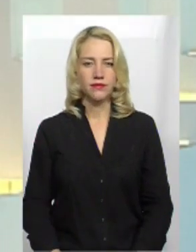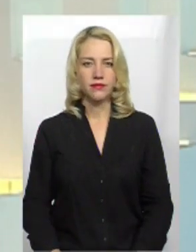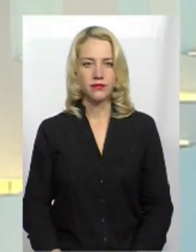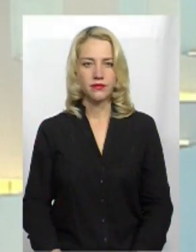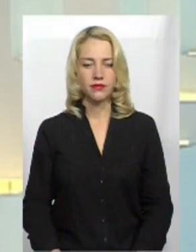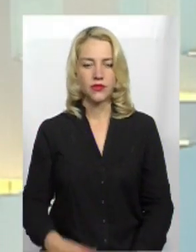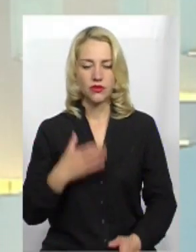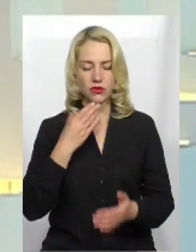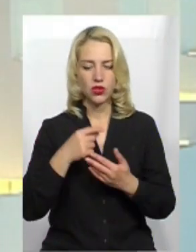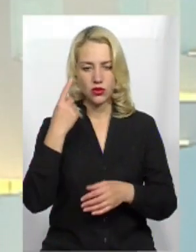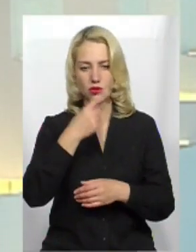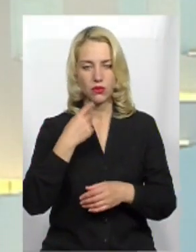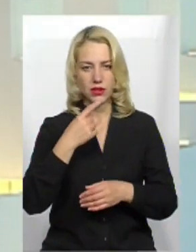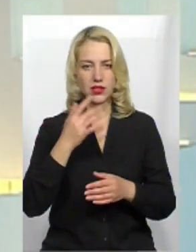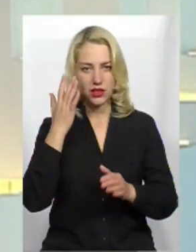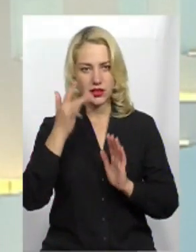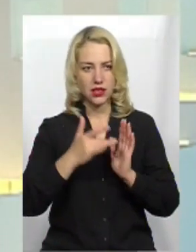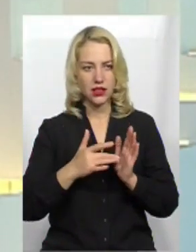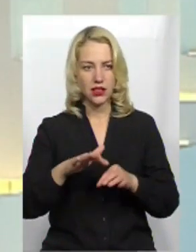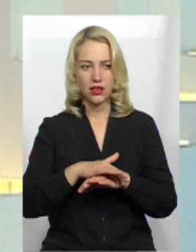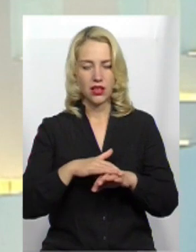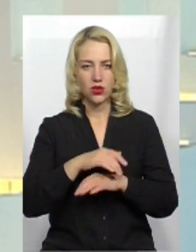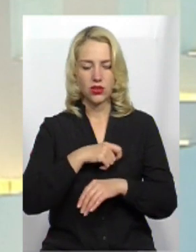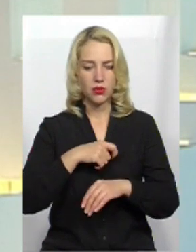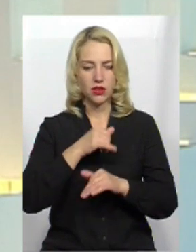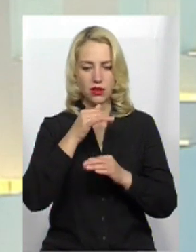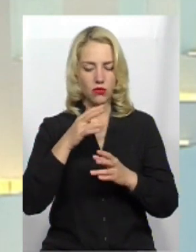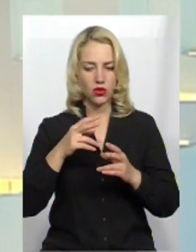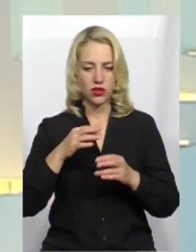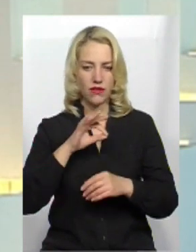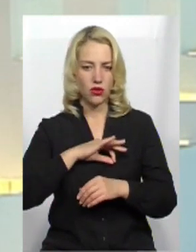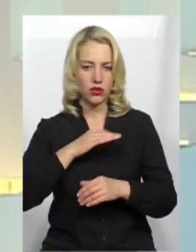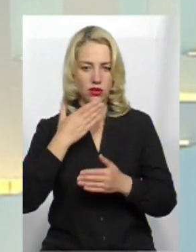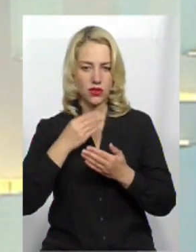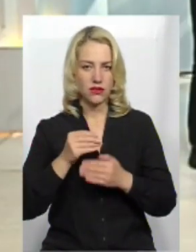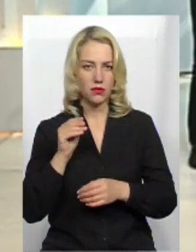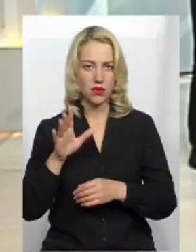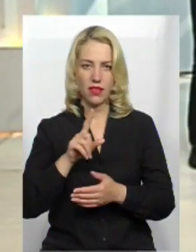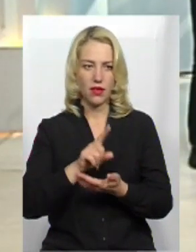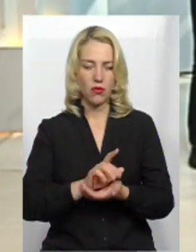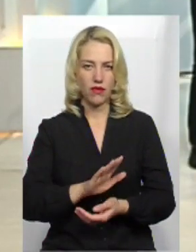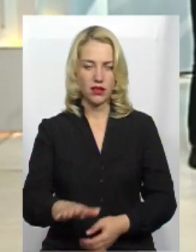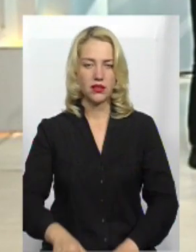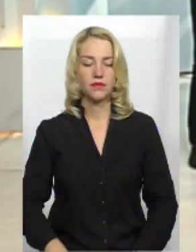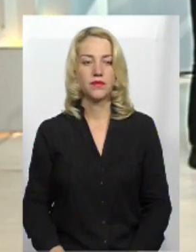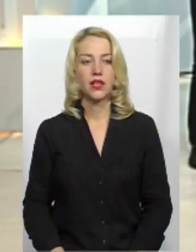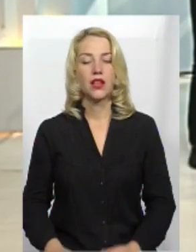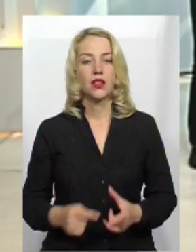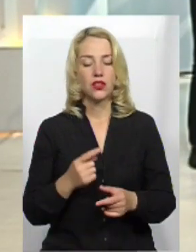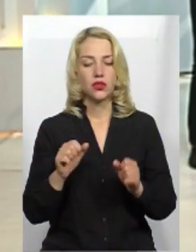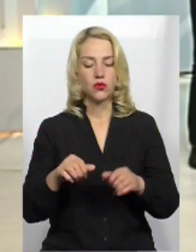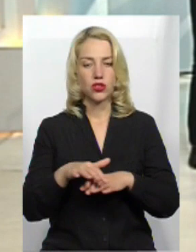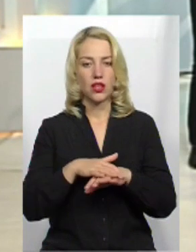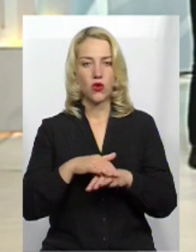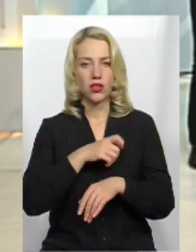В своїх особистих цілях народний депутат не може використовувати свій мандат. Не повинен, так. Чи може